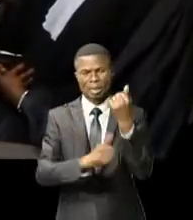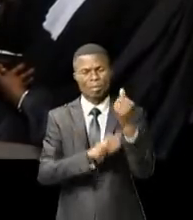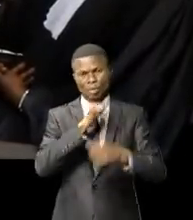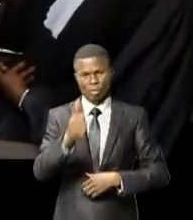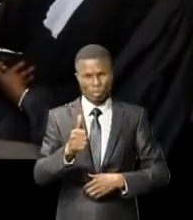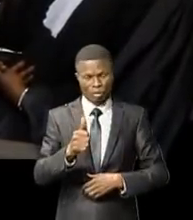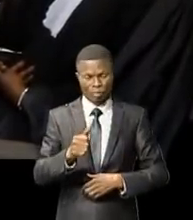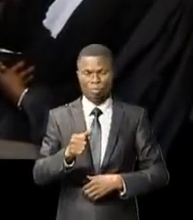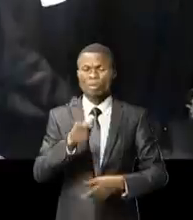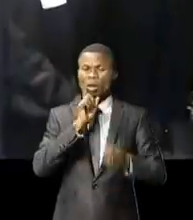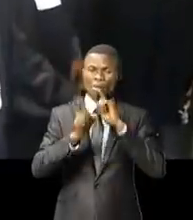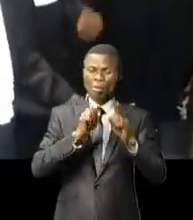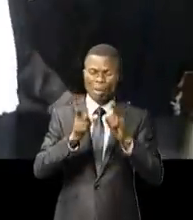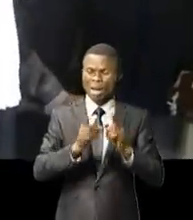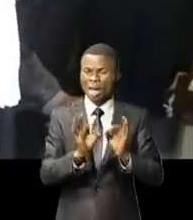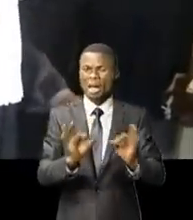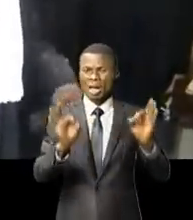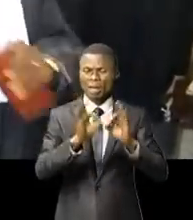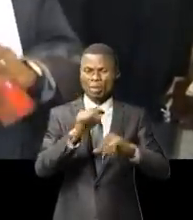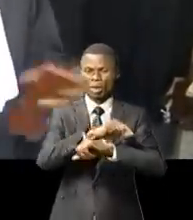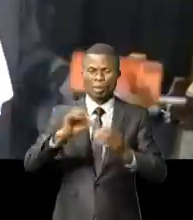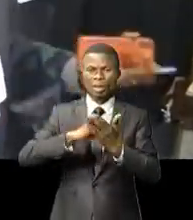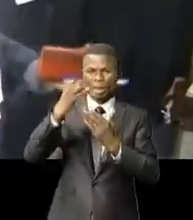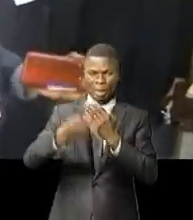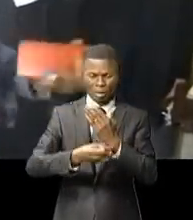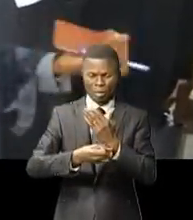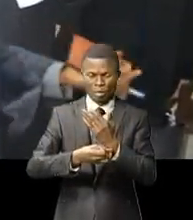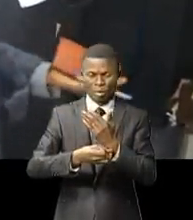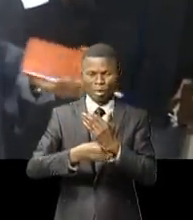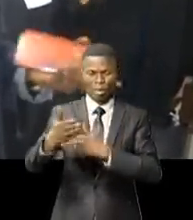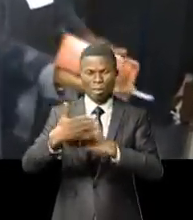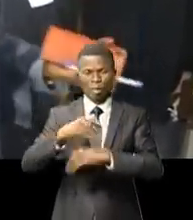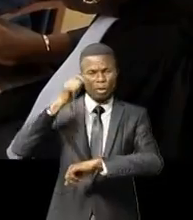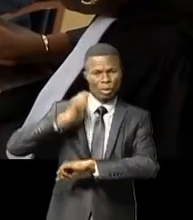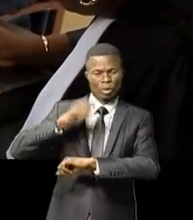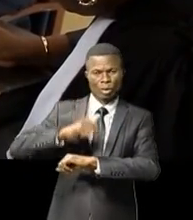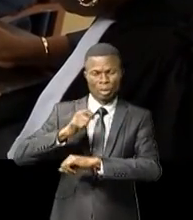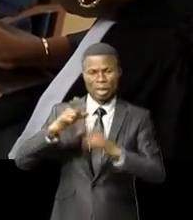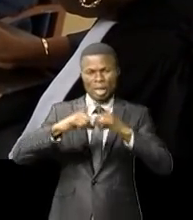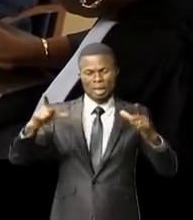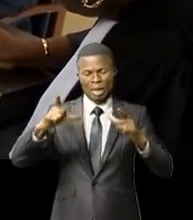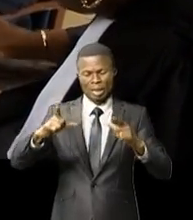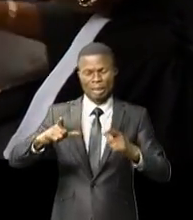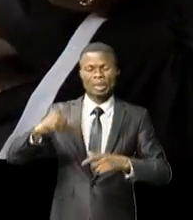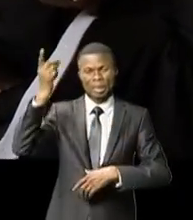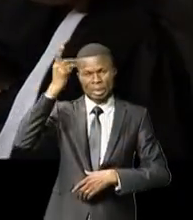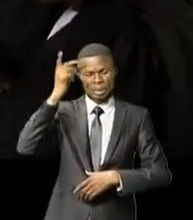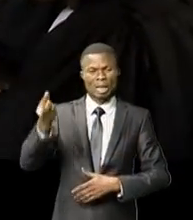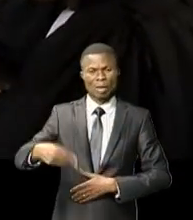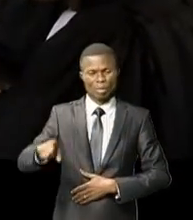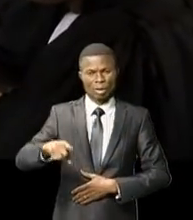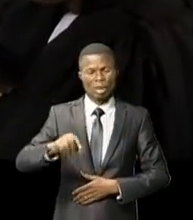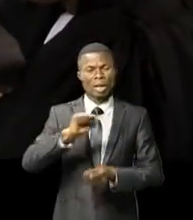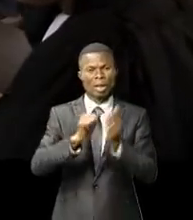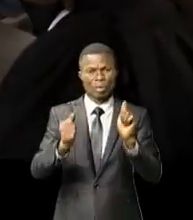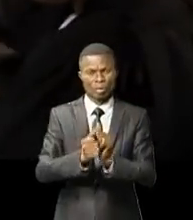l'issue des échanges riches avec les bureaux du procureur de la République, près les tribunaux des grandes instances de Kinshasa-Gombe,